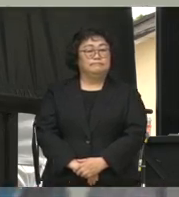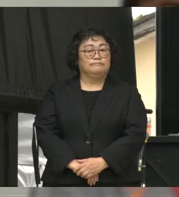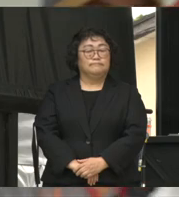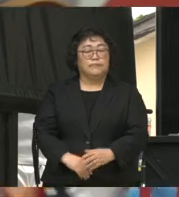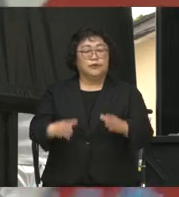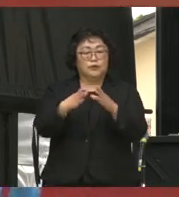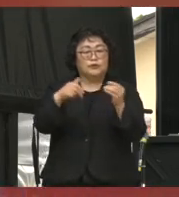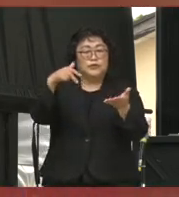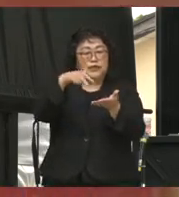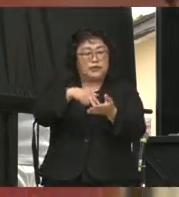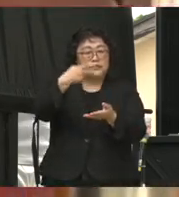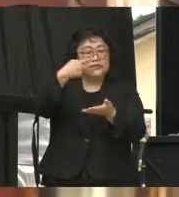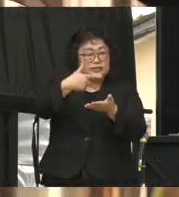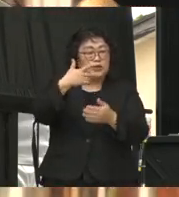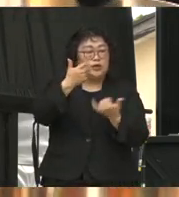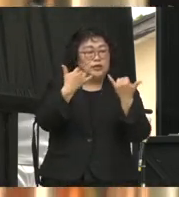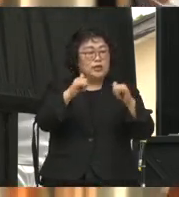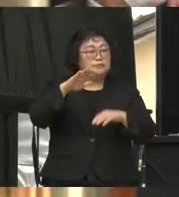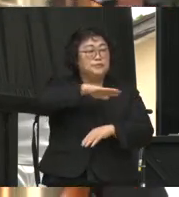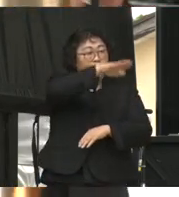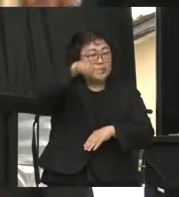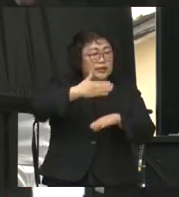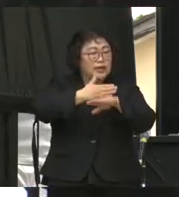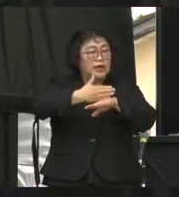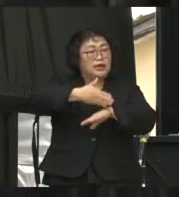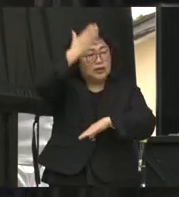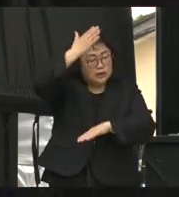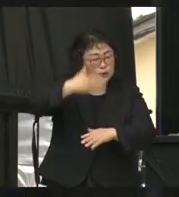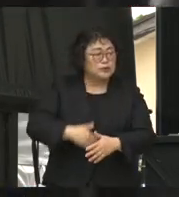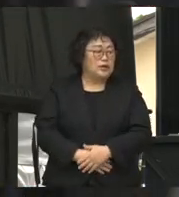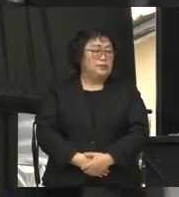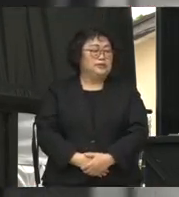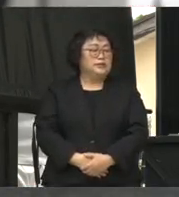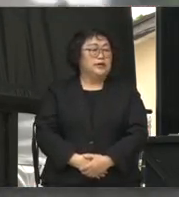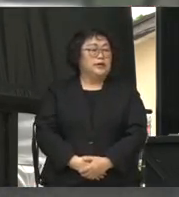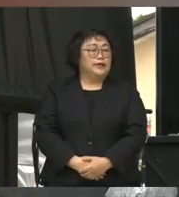国立市の聖火ランナーの皆さん、ありがとうございました。